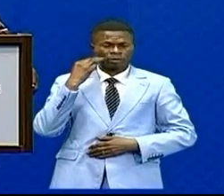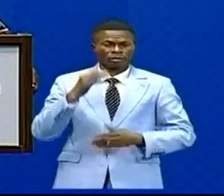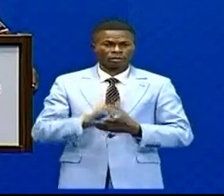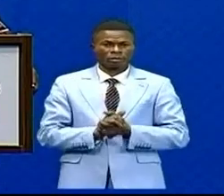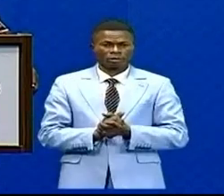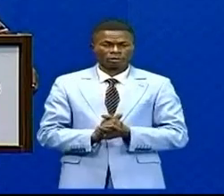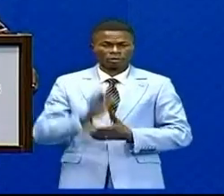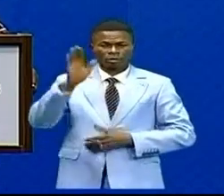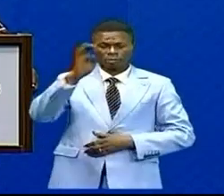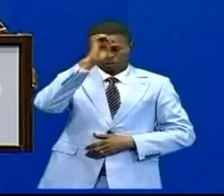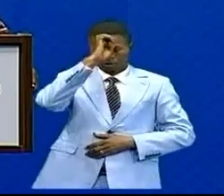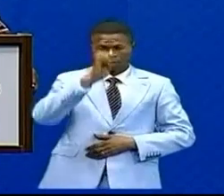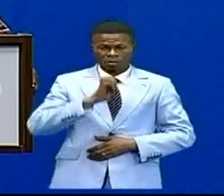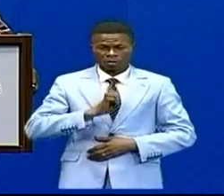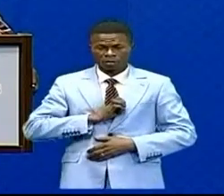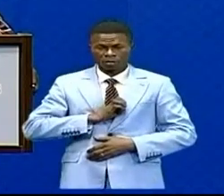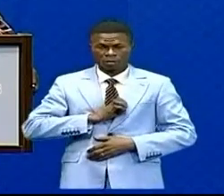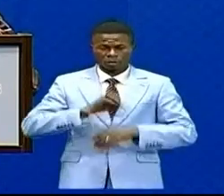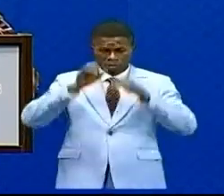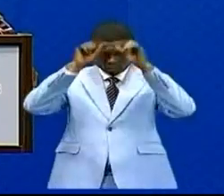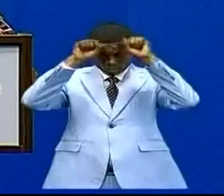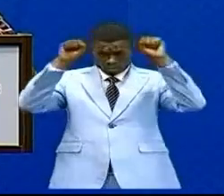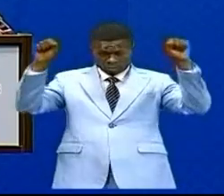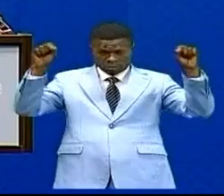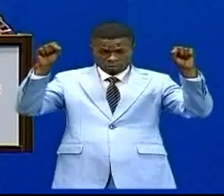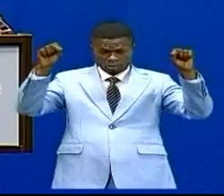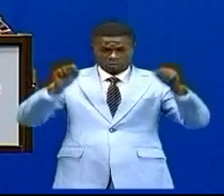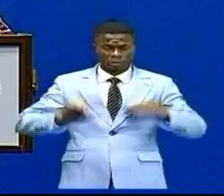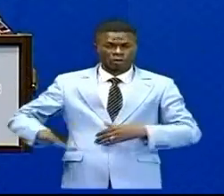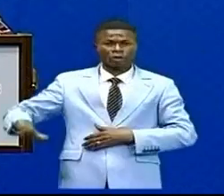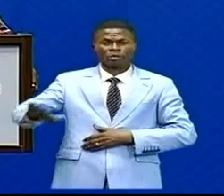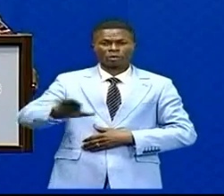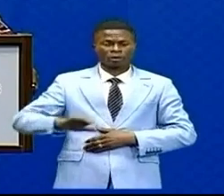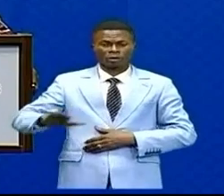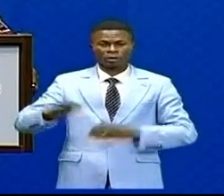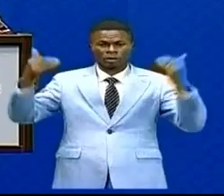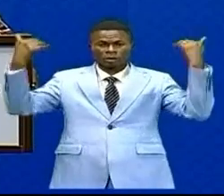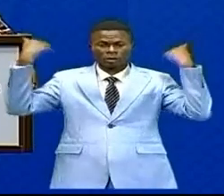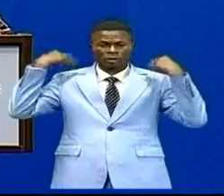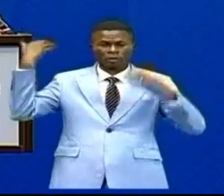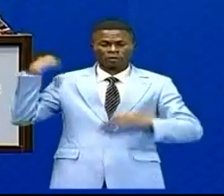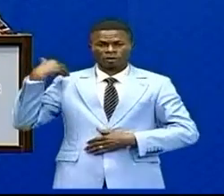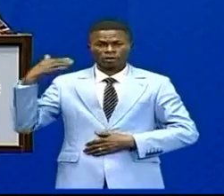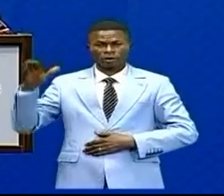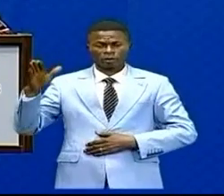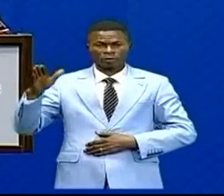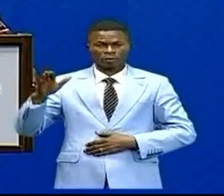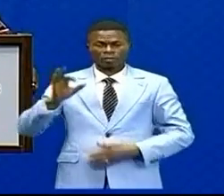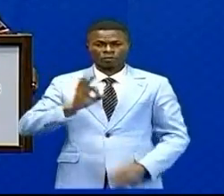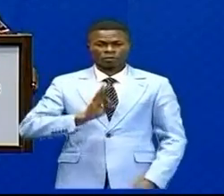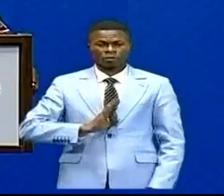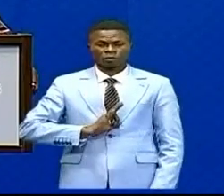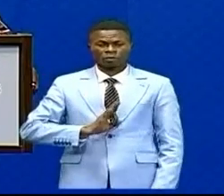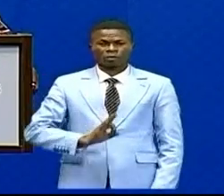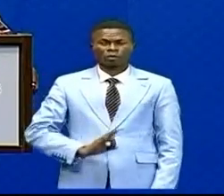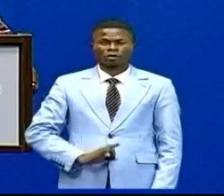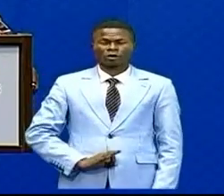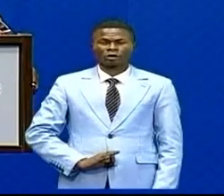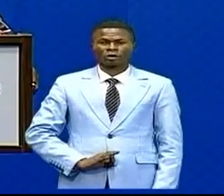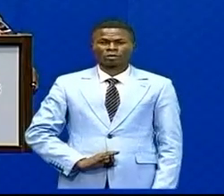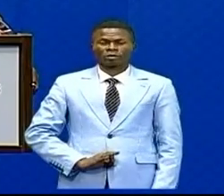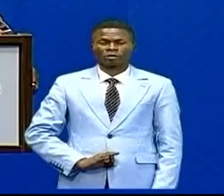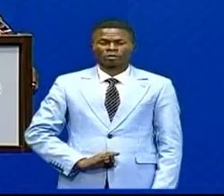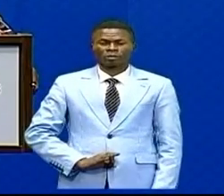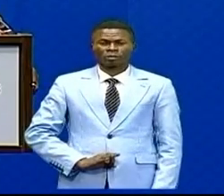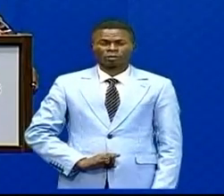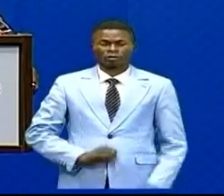Son Excellence, Monsieur le Président de la République, chef de l'État, Félix-Antoine Tshisekedi Tshilombo,